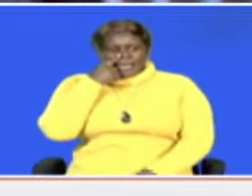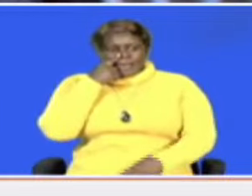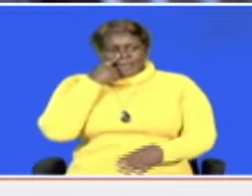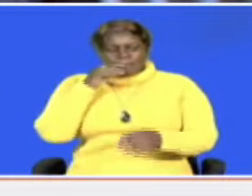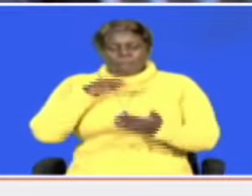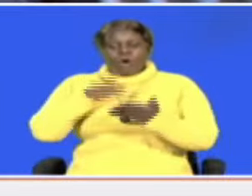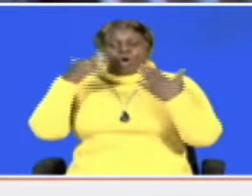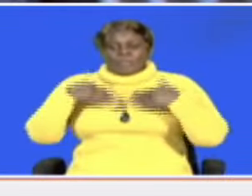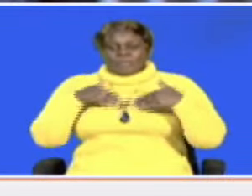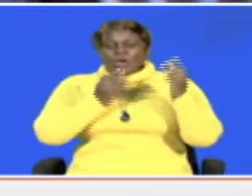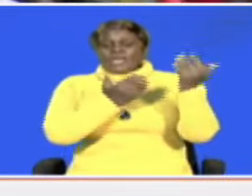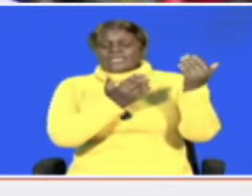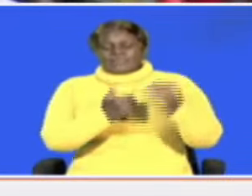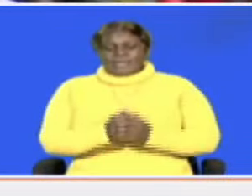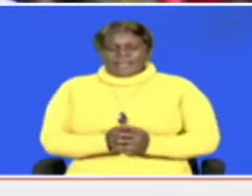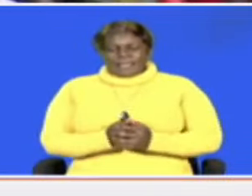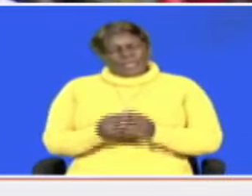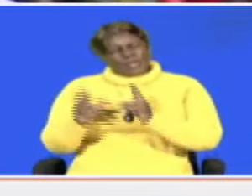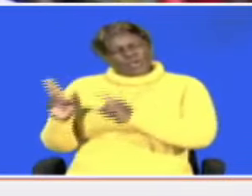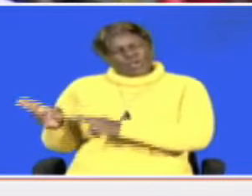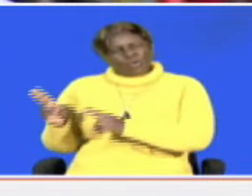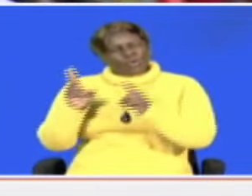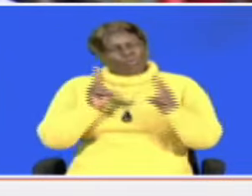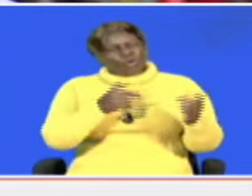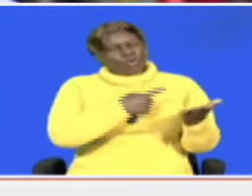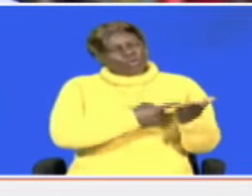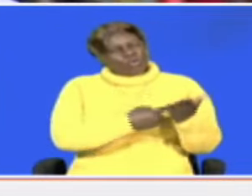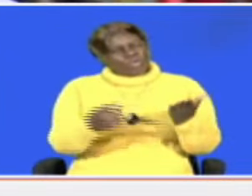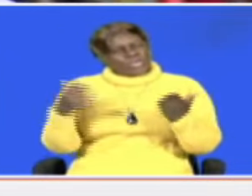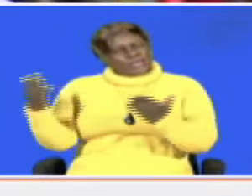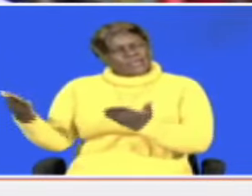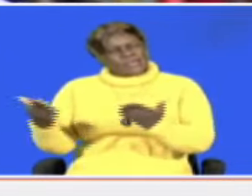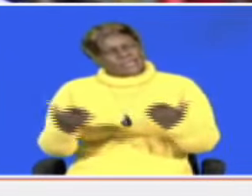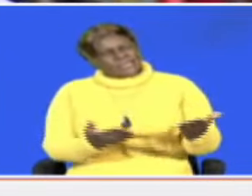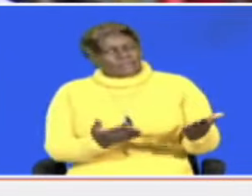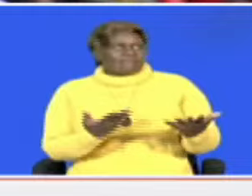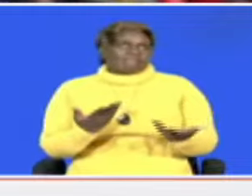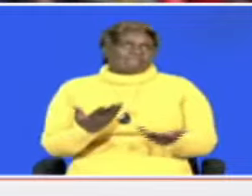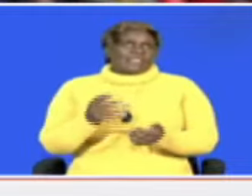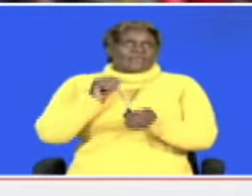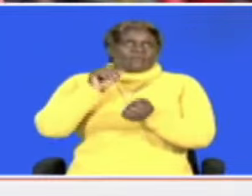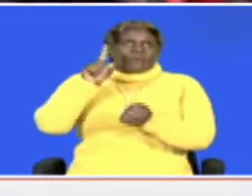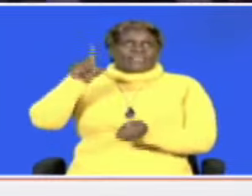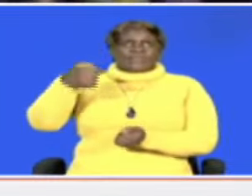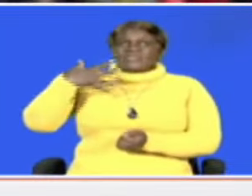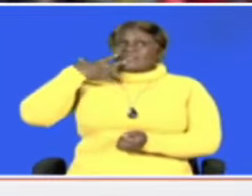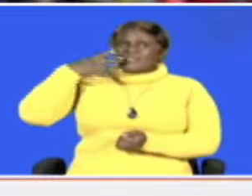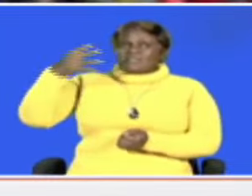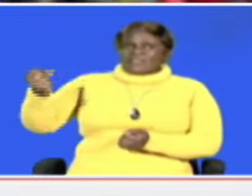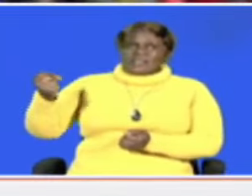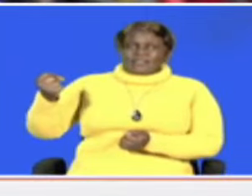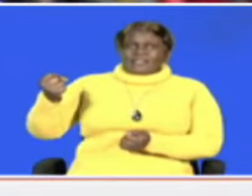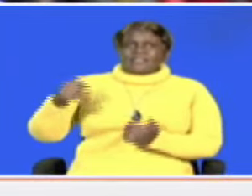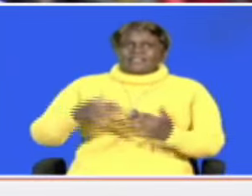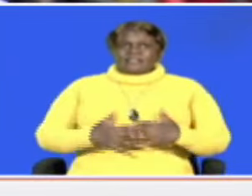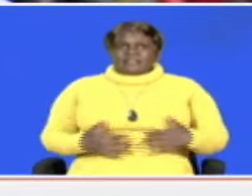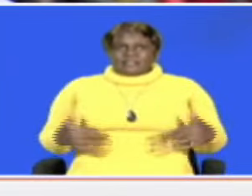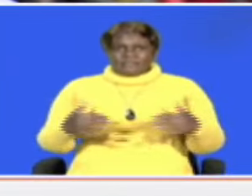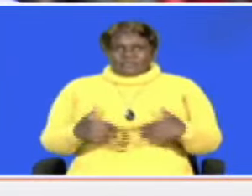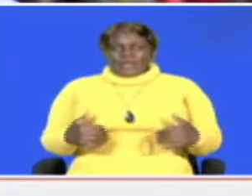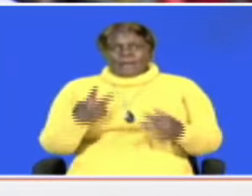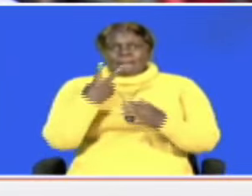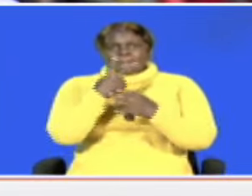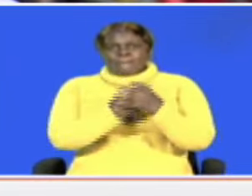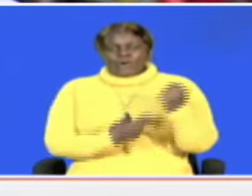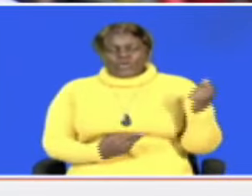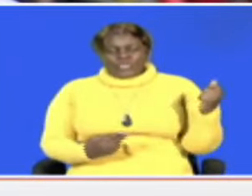kuwa kubwa zaidi. On averagely per week we can receive around 1500 refugees, both